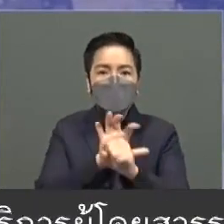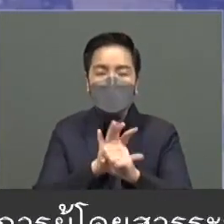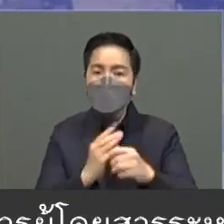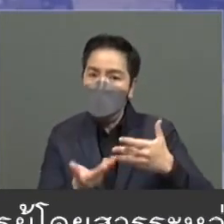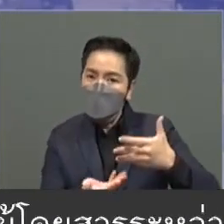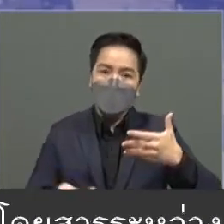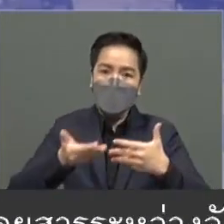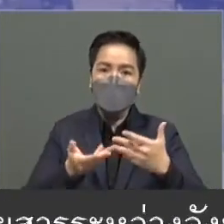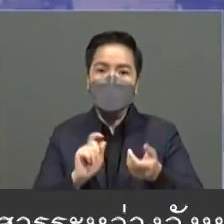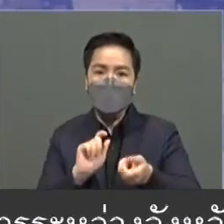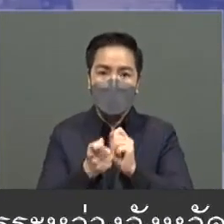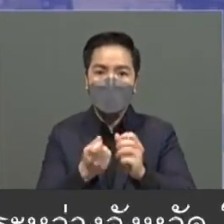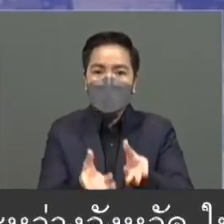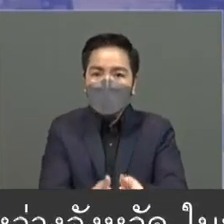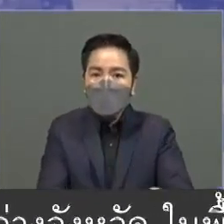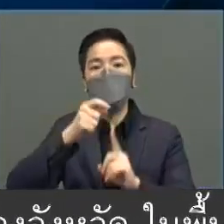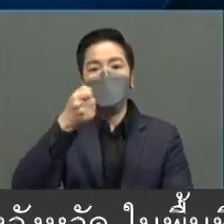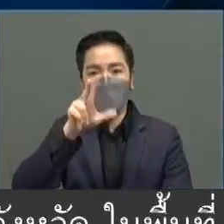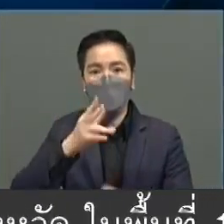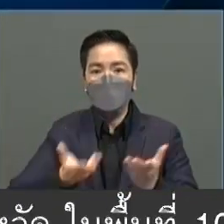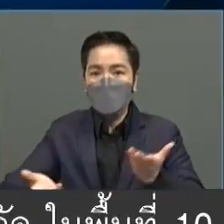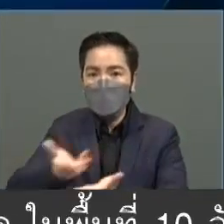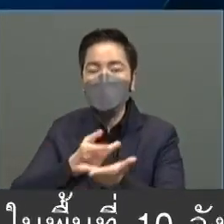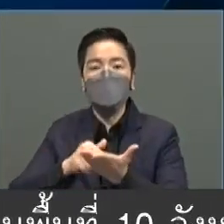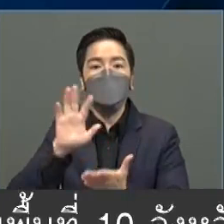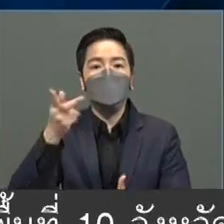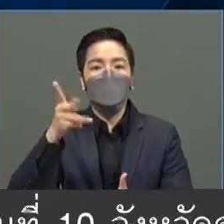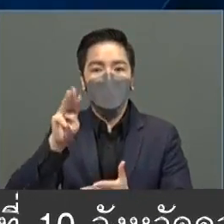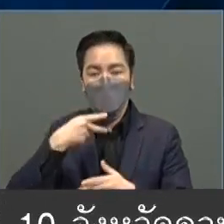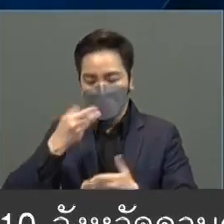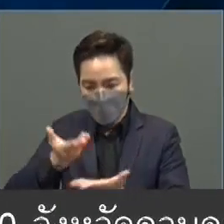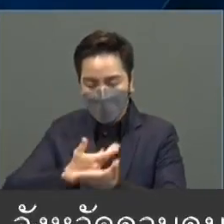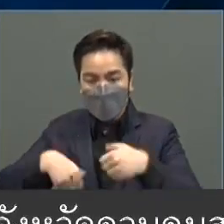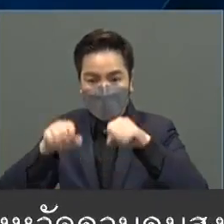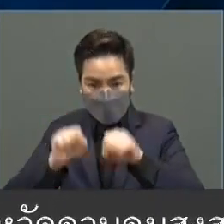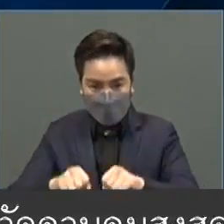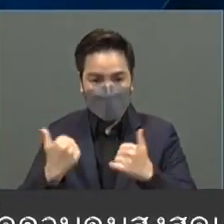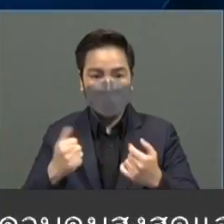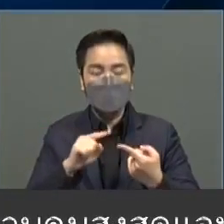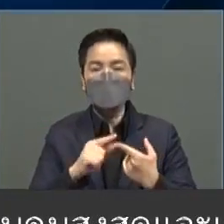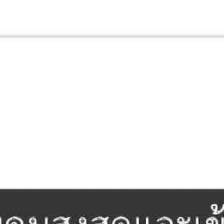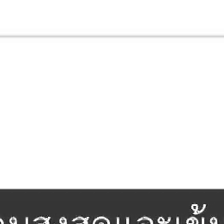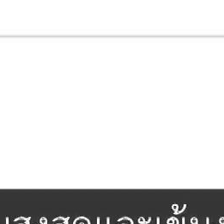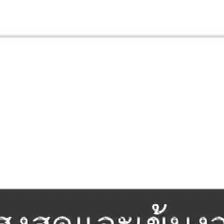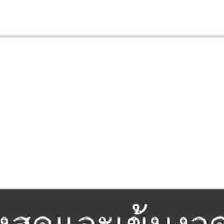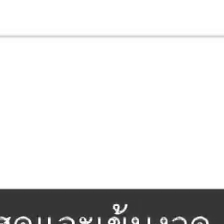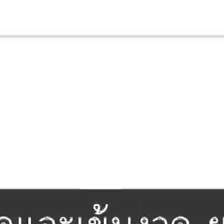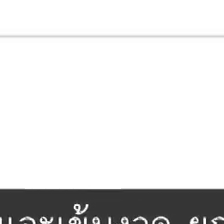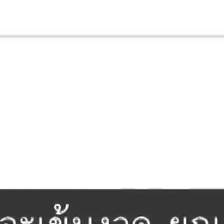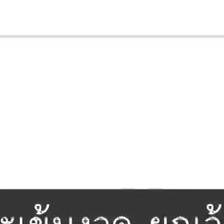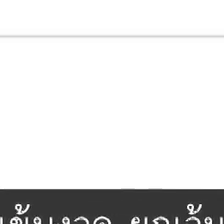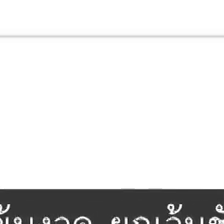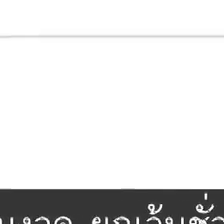คือนโยบายนี้เป็นเรื่องที่ถูกตั้งคำถามเยอะนะครับว่าโรงพยาบาลตรวจที่ไ